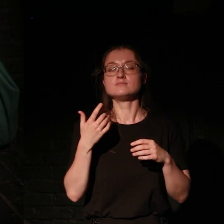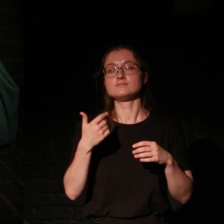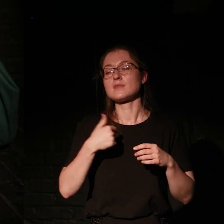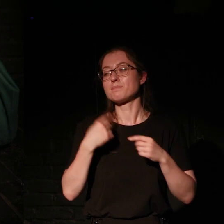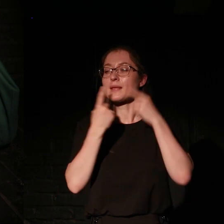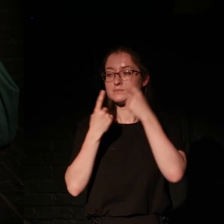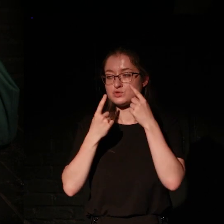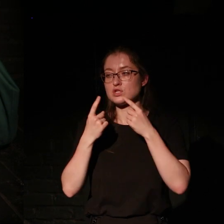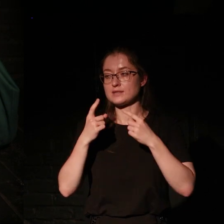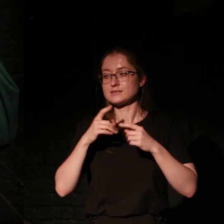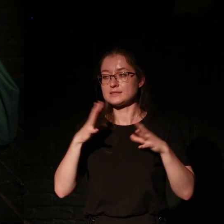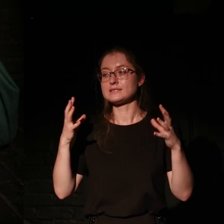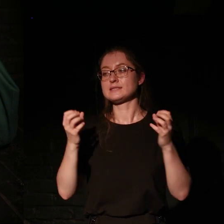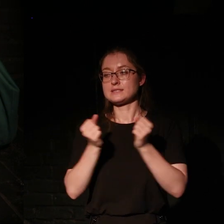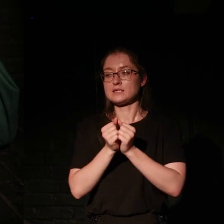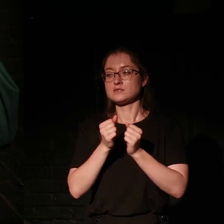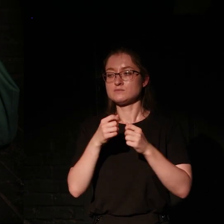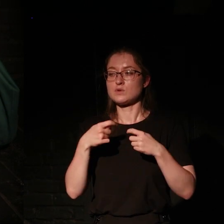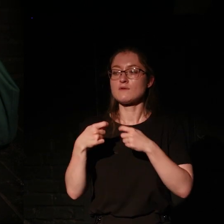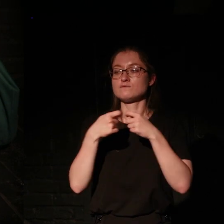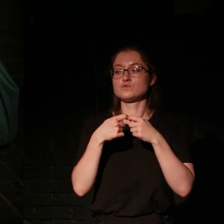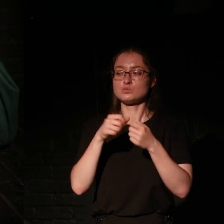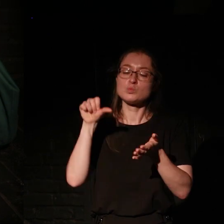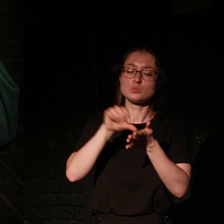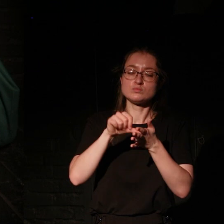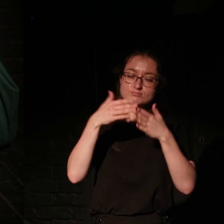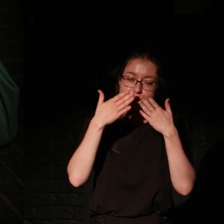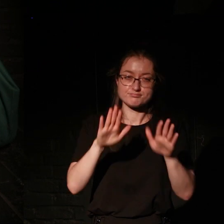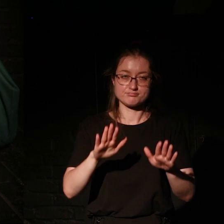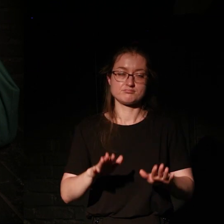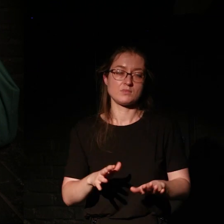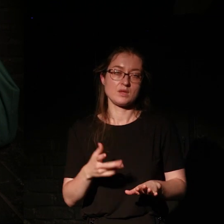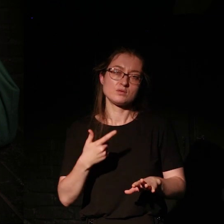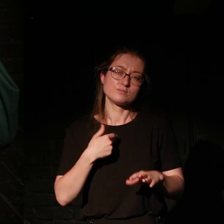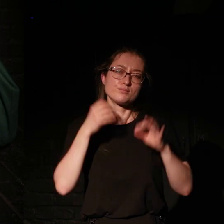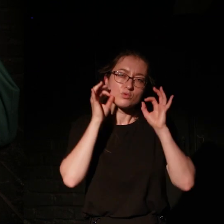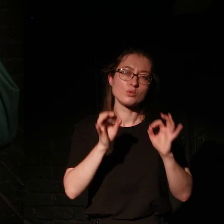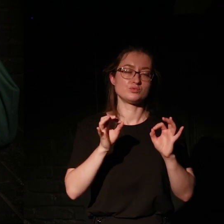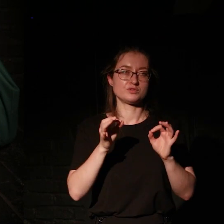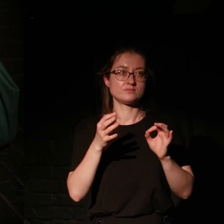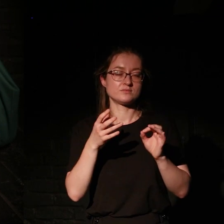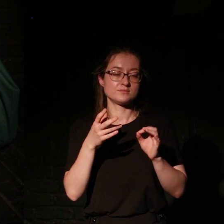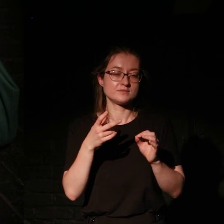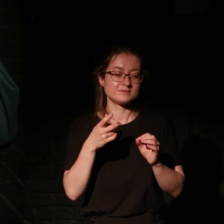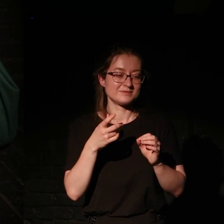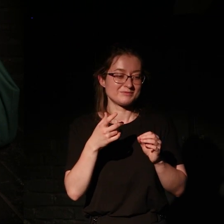czy pozwalał wyjść tłumaczom i redaktorom poza, tak dzisiaj